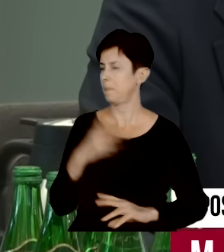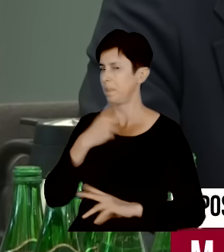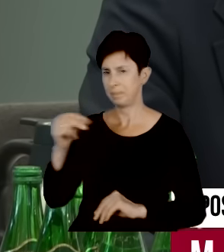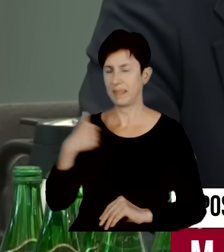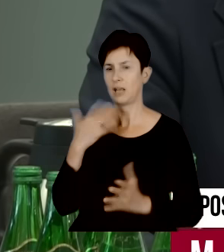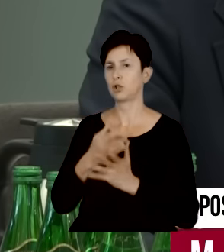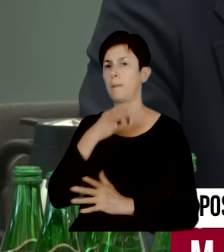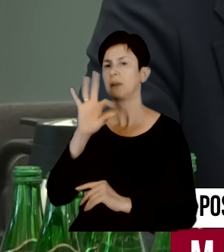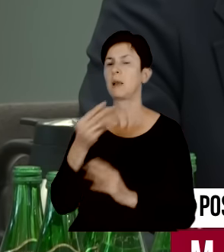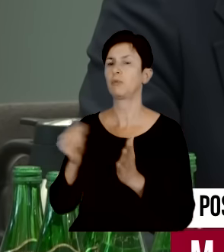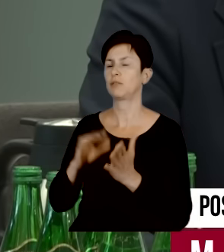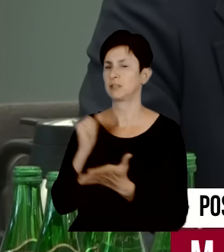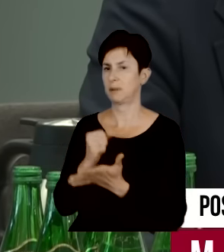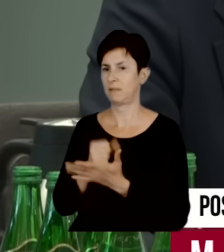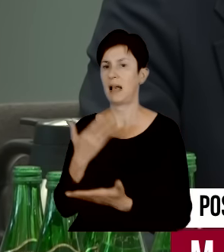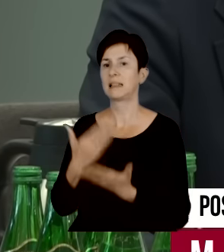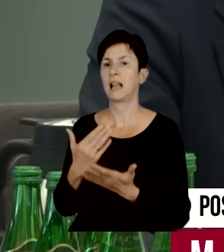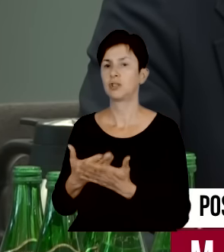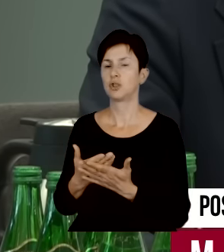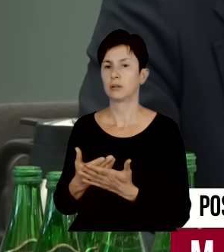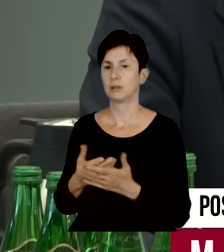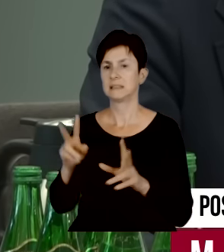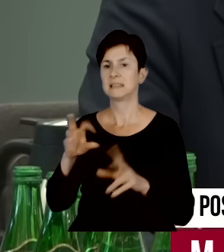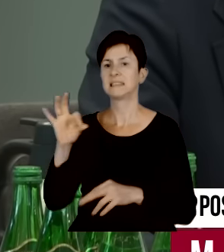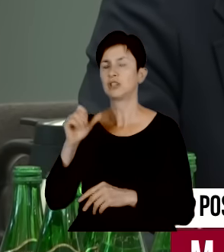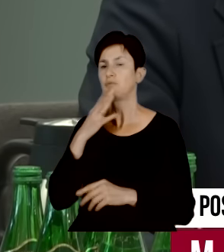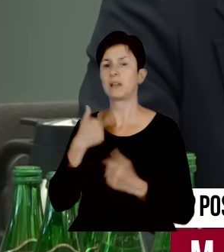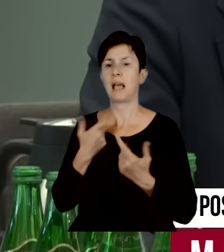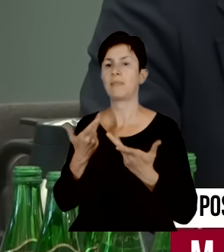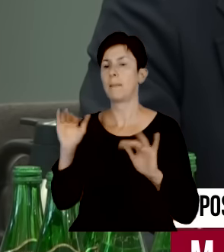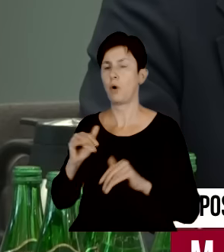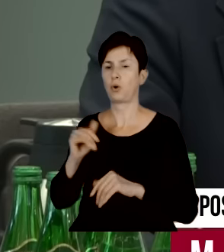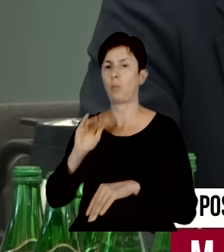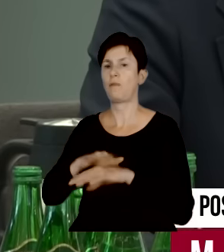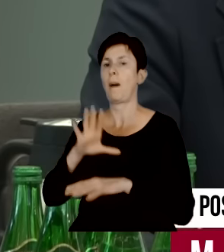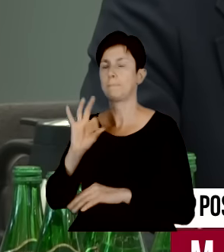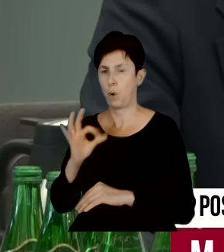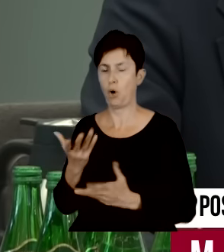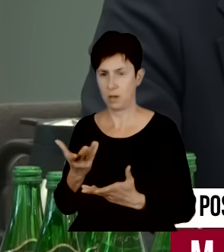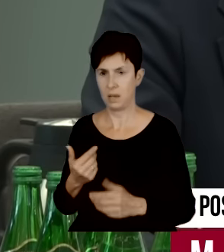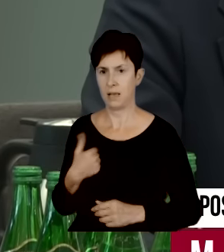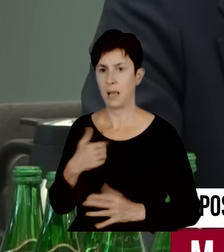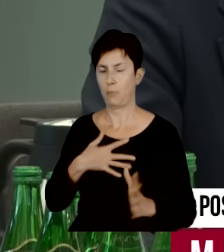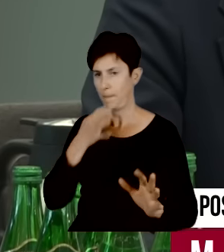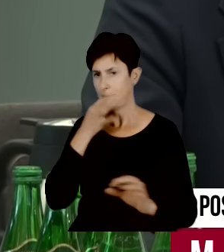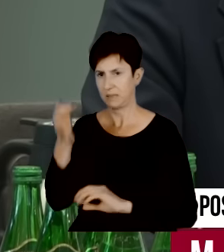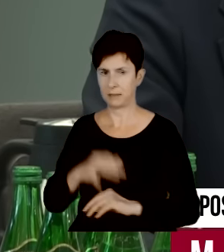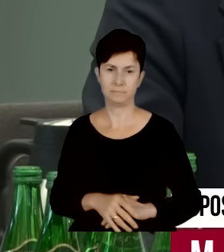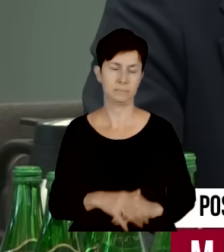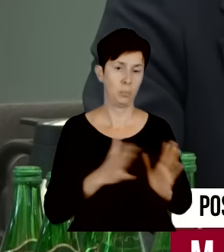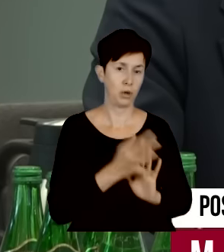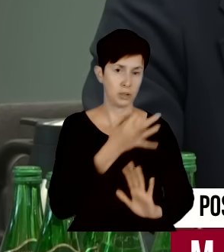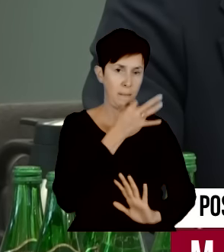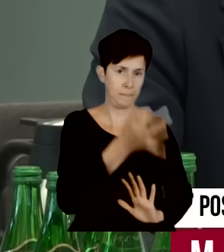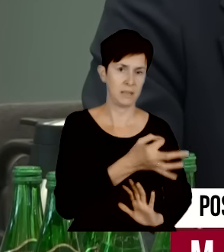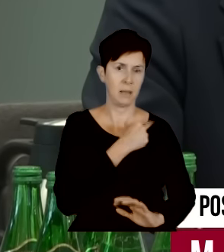kwestii mówiłem dlaczego nie mogłem zawrzeć tej ustawy zapytałam pana Sasina proszę pytać pana ministra pana